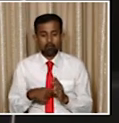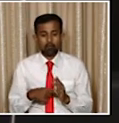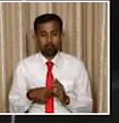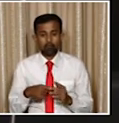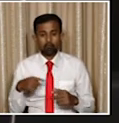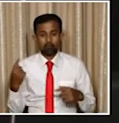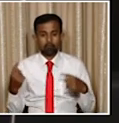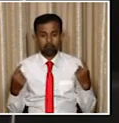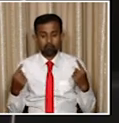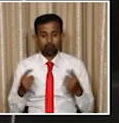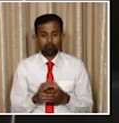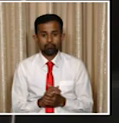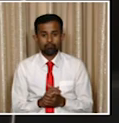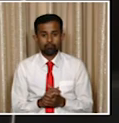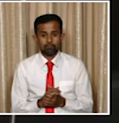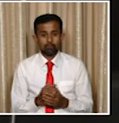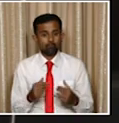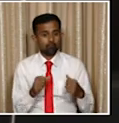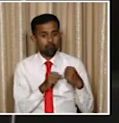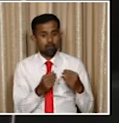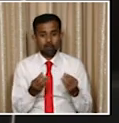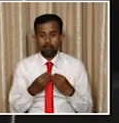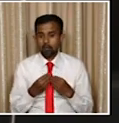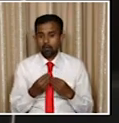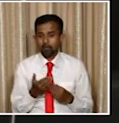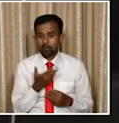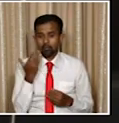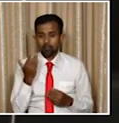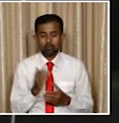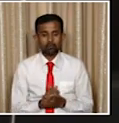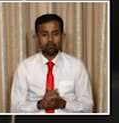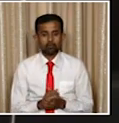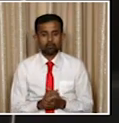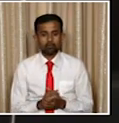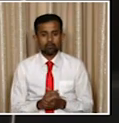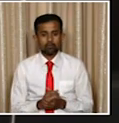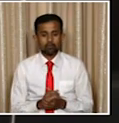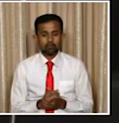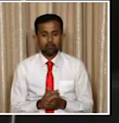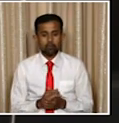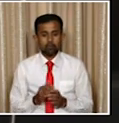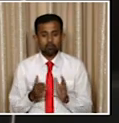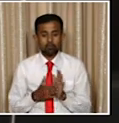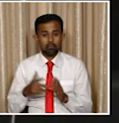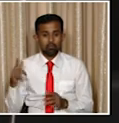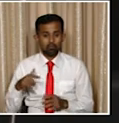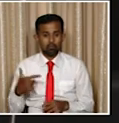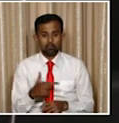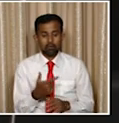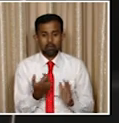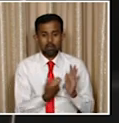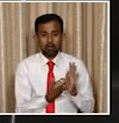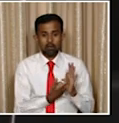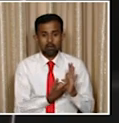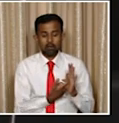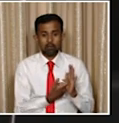ஆரம்பித்து இடைநடுவிலை நிறுத்துகிறீர்கள் ஆனால் தலைமன்னார் ராமேஸ்வர கப்பல் சேவை ஆரம்பிக்கப்படுமாக இருந்தால் ஒரு பாரிய நீண்ட